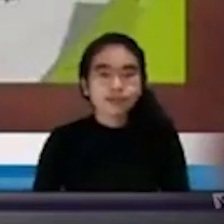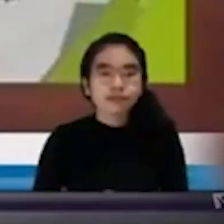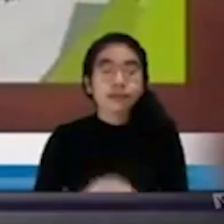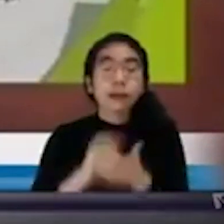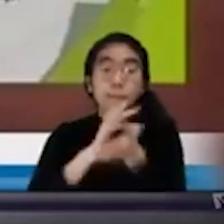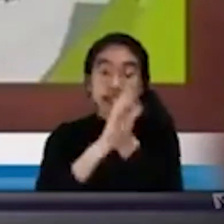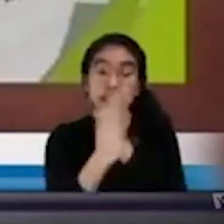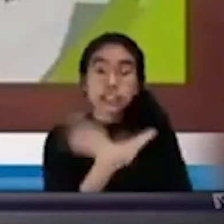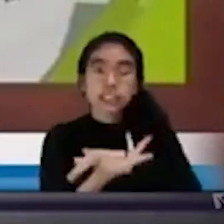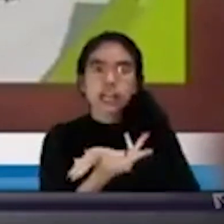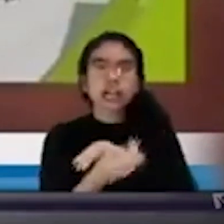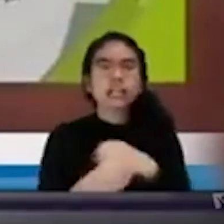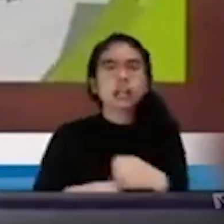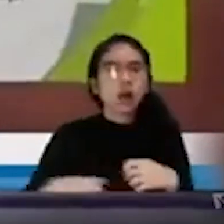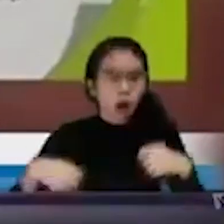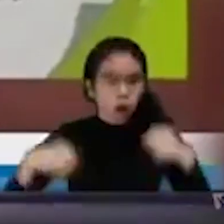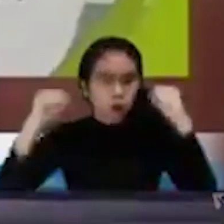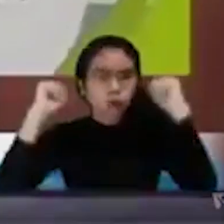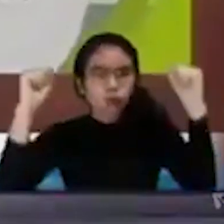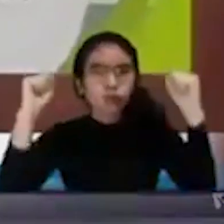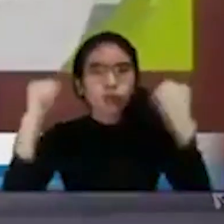sejarah bagaimana di tahun